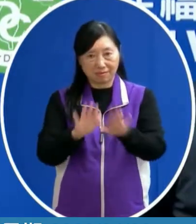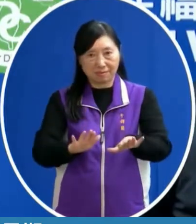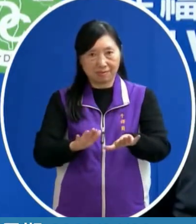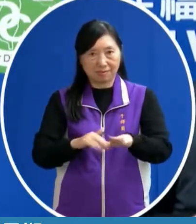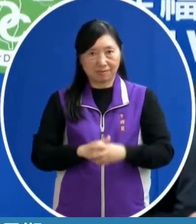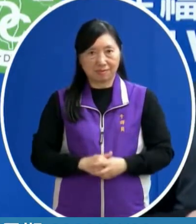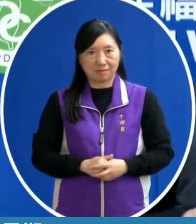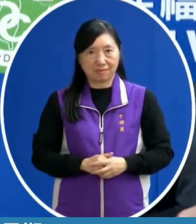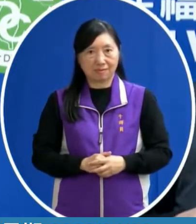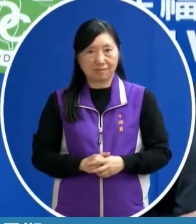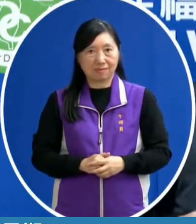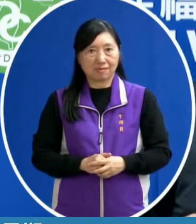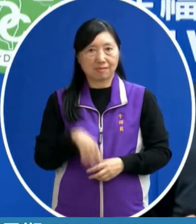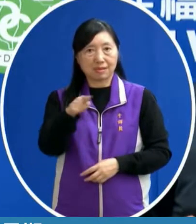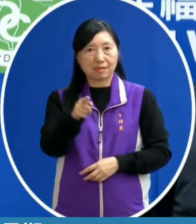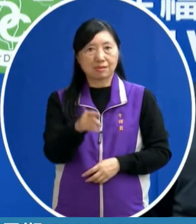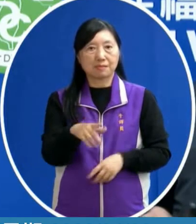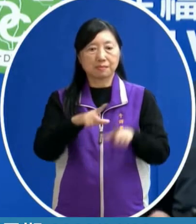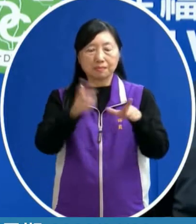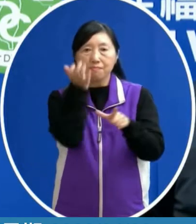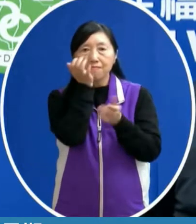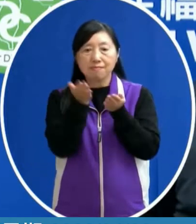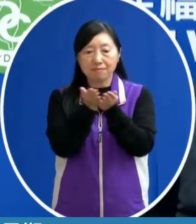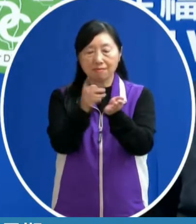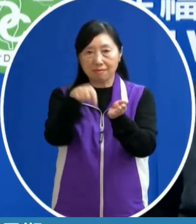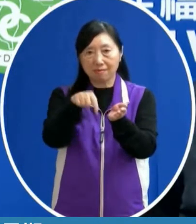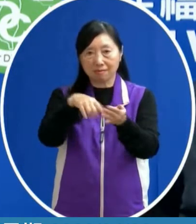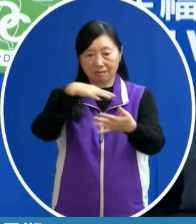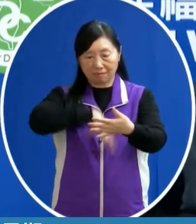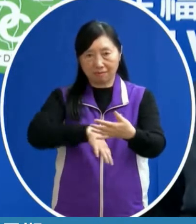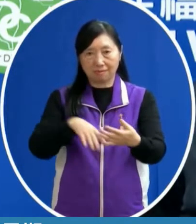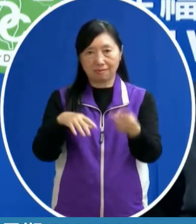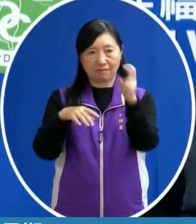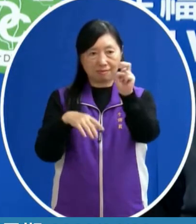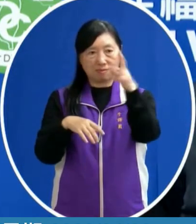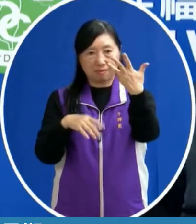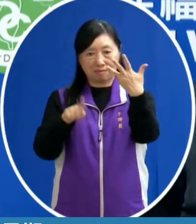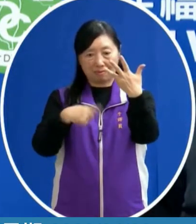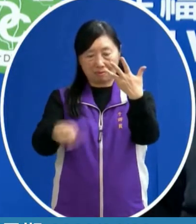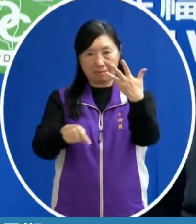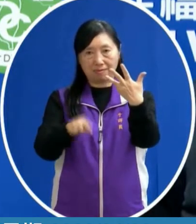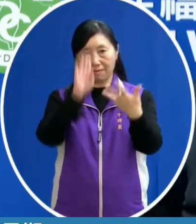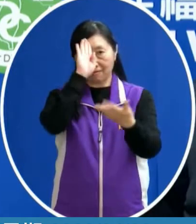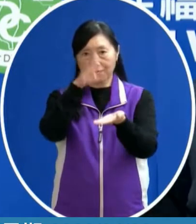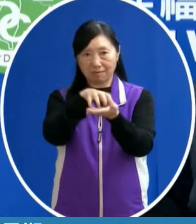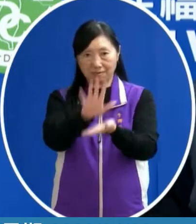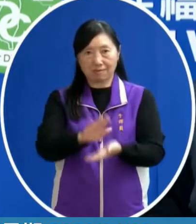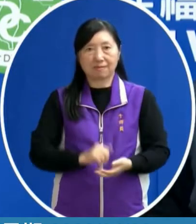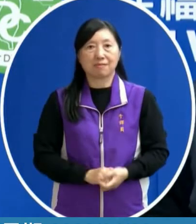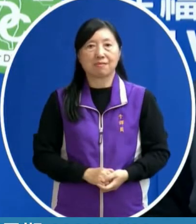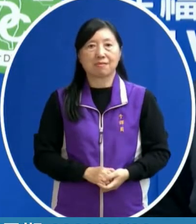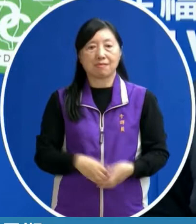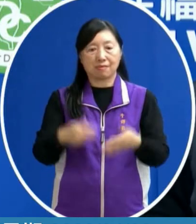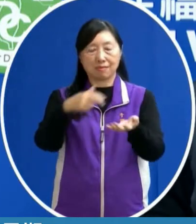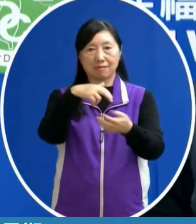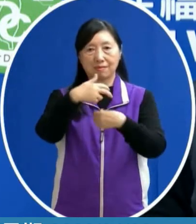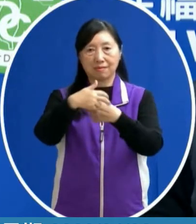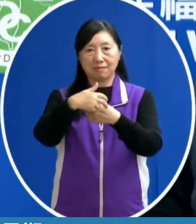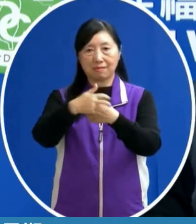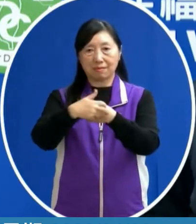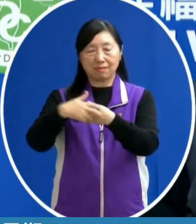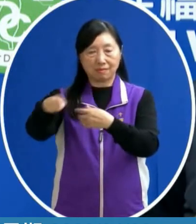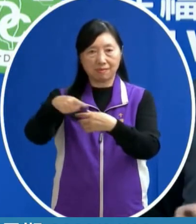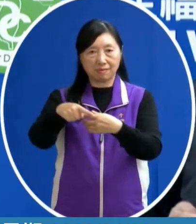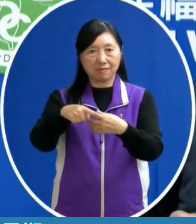这个磐石号里面总共有28人确诊，那卫生单位先已掌握接触者现